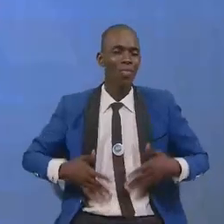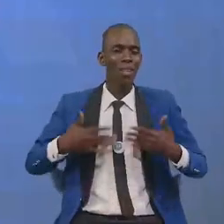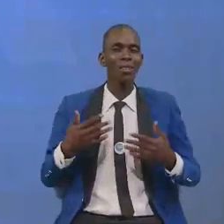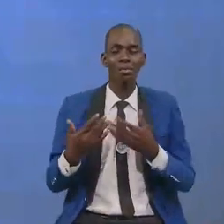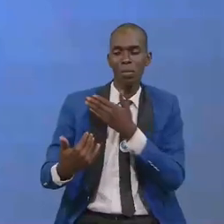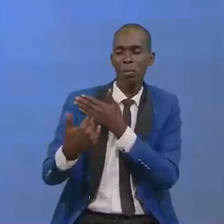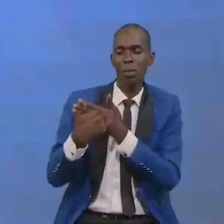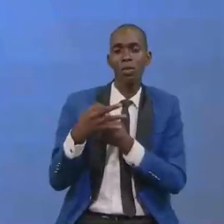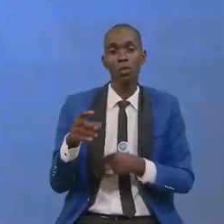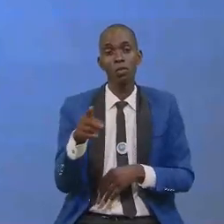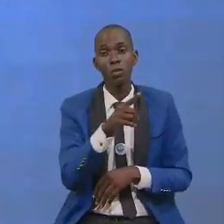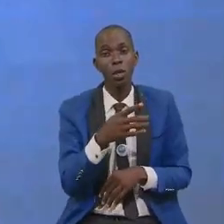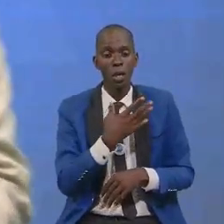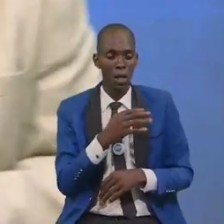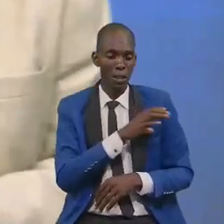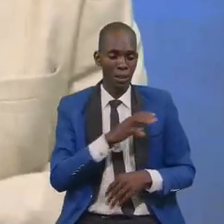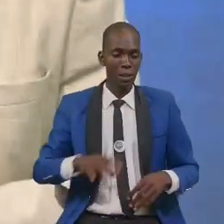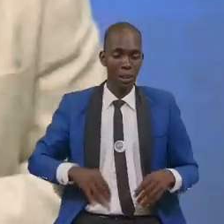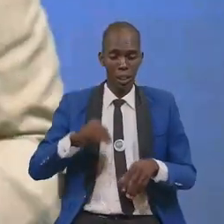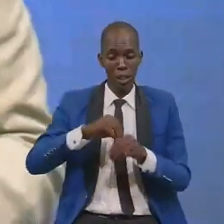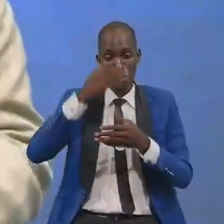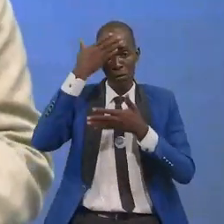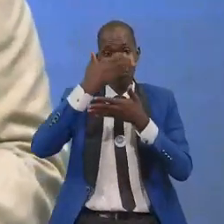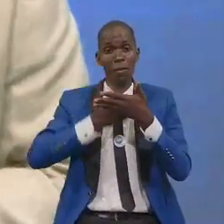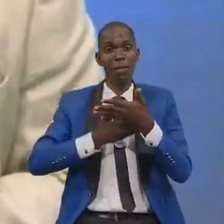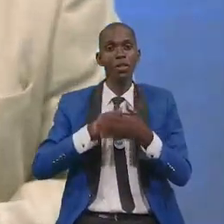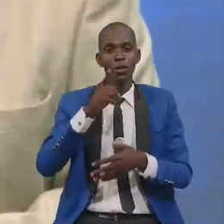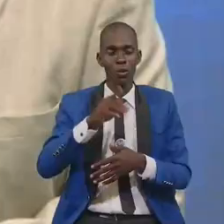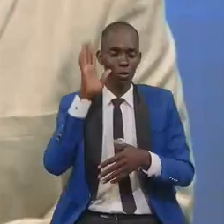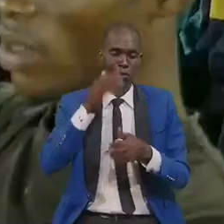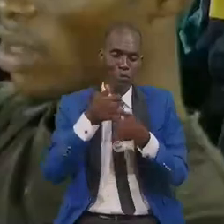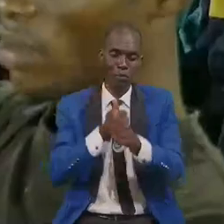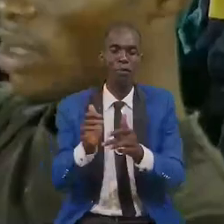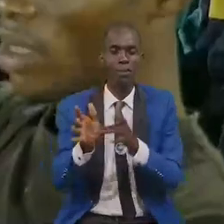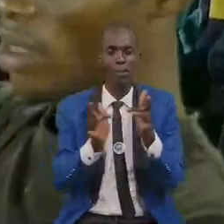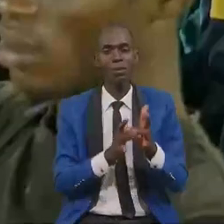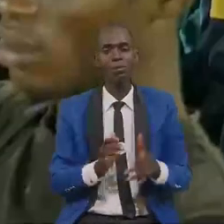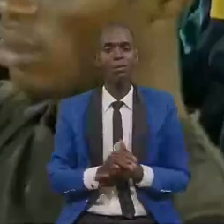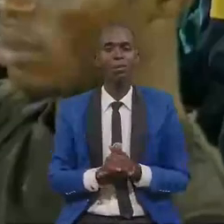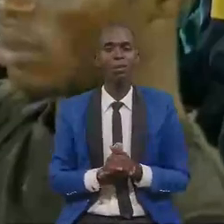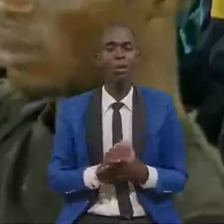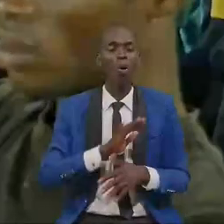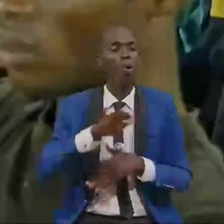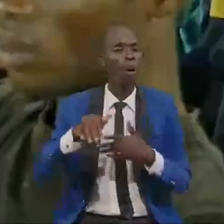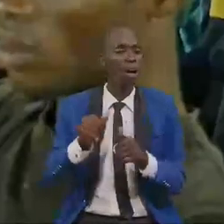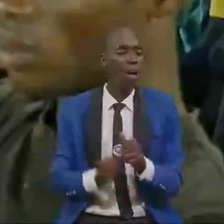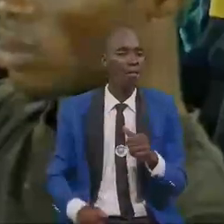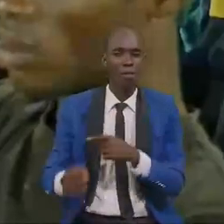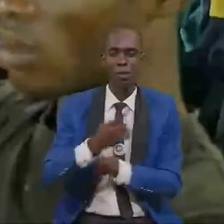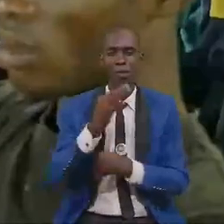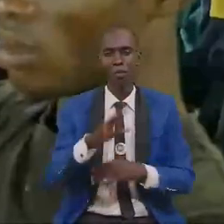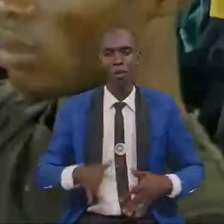toi et Christ devant tu vas suivre Jésus tous les jours de ta vie